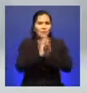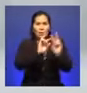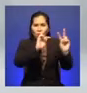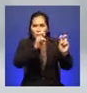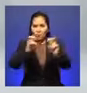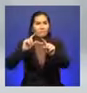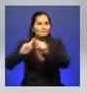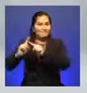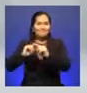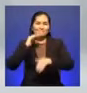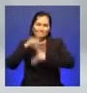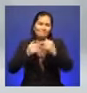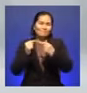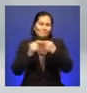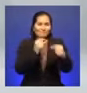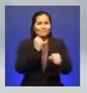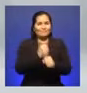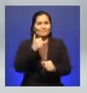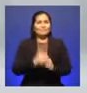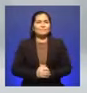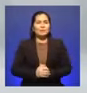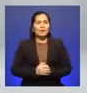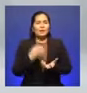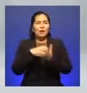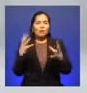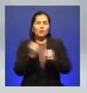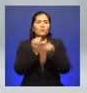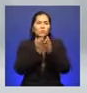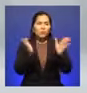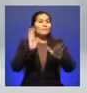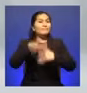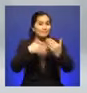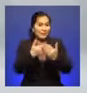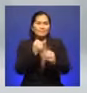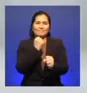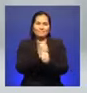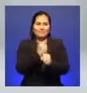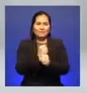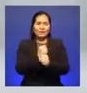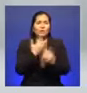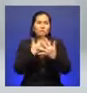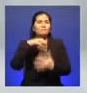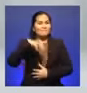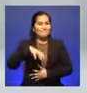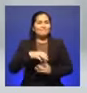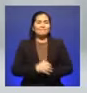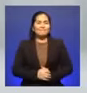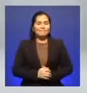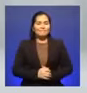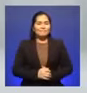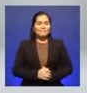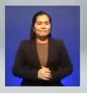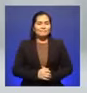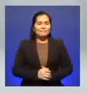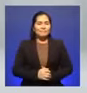หญ่ๆเรื่องอื่นต่อไปได้นะคะเพราะฉะนั้นก็เป็นภาพรวมของการทำงานในเรือนจำของคุณศิริรัตน์นะคะสำนัก